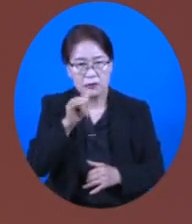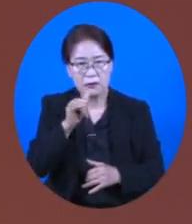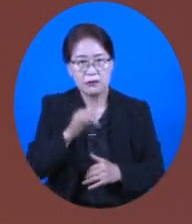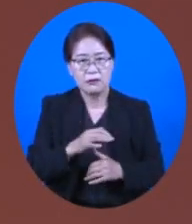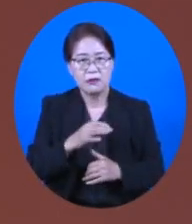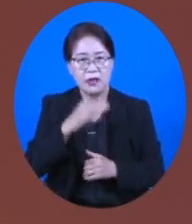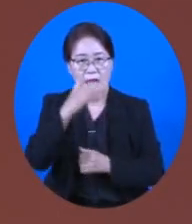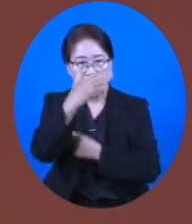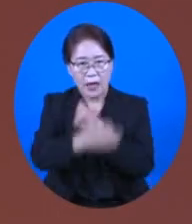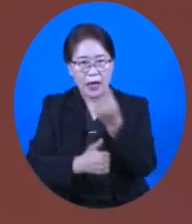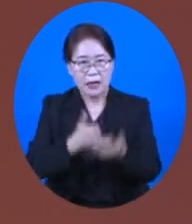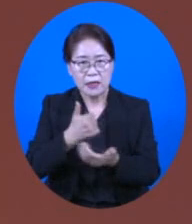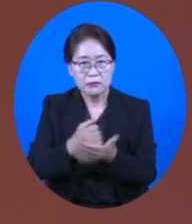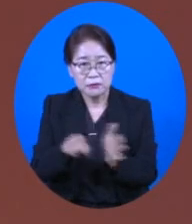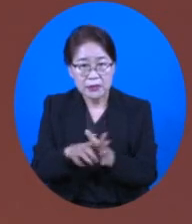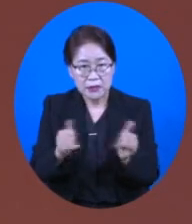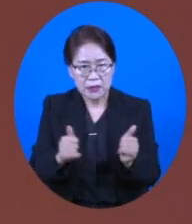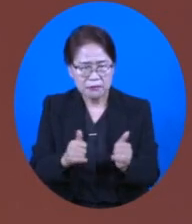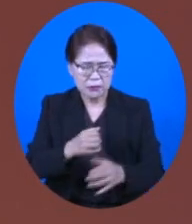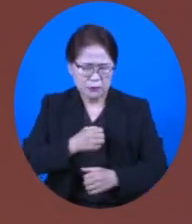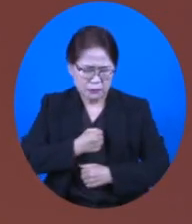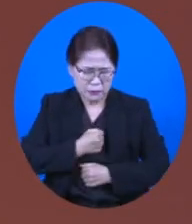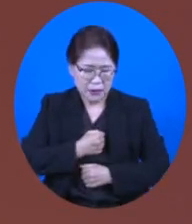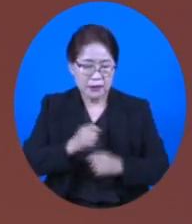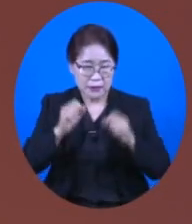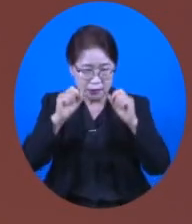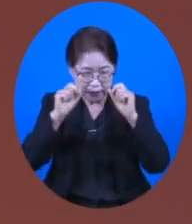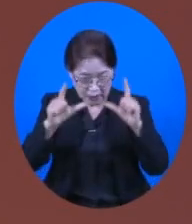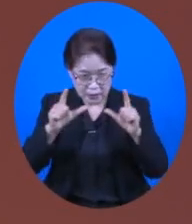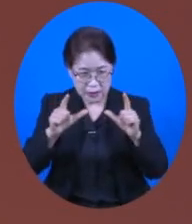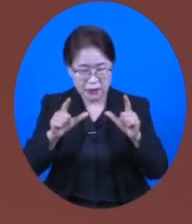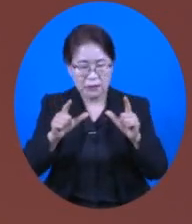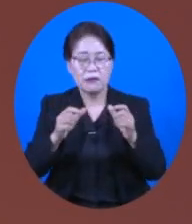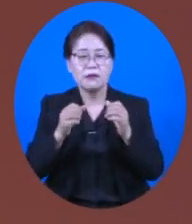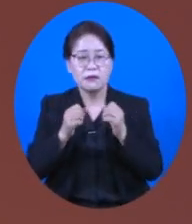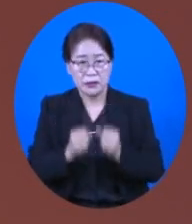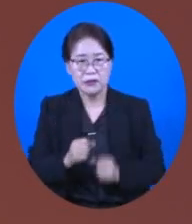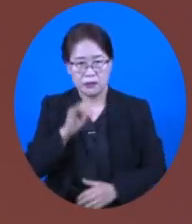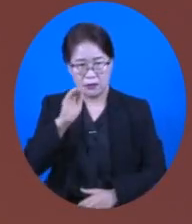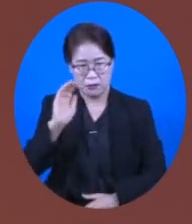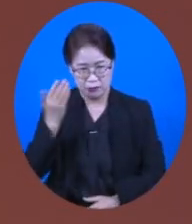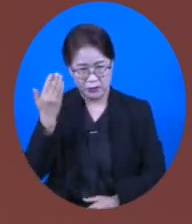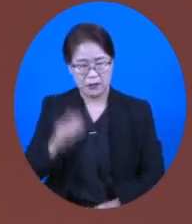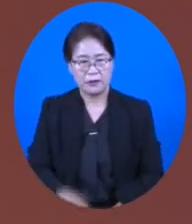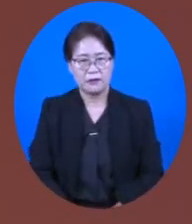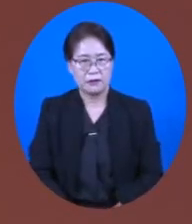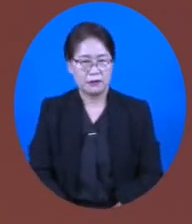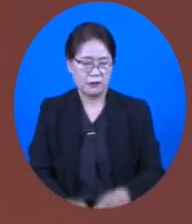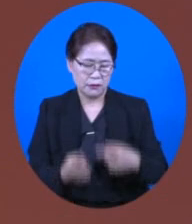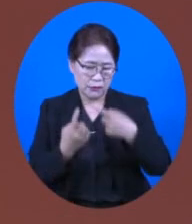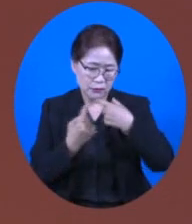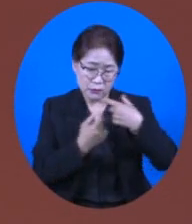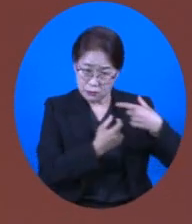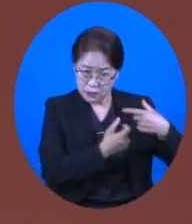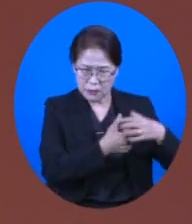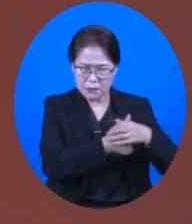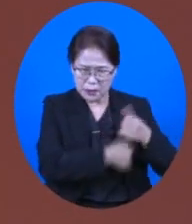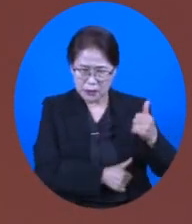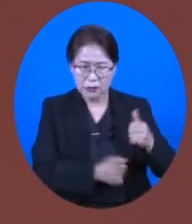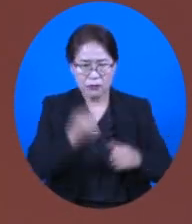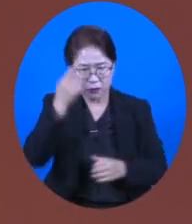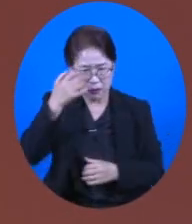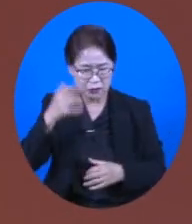우리는 근신하여 깨어 있어야만 하는 것입니다. 미혹을 받지 않도록